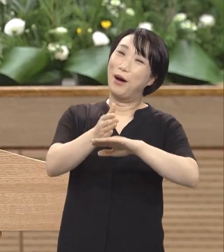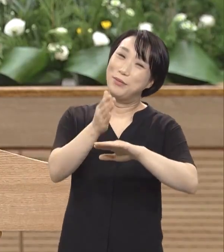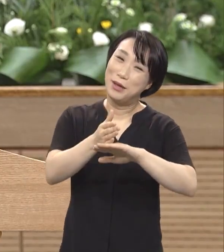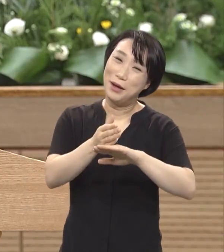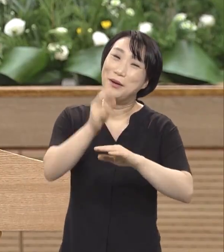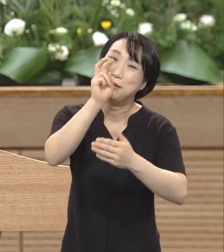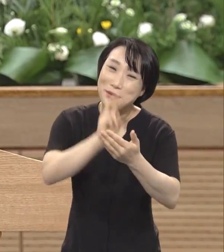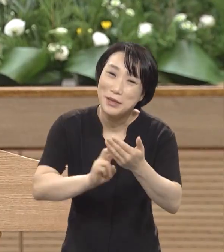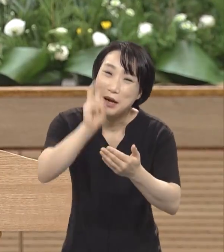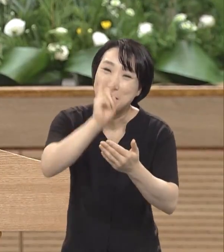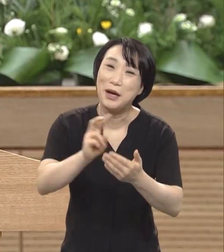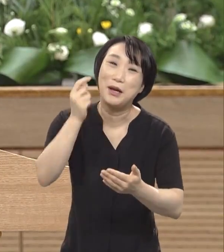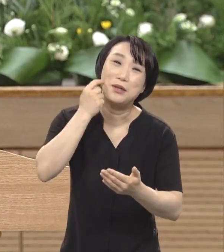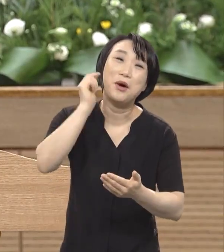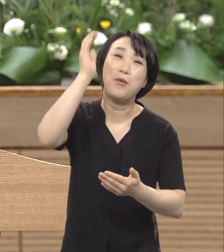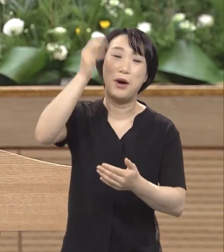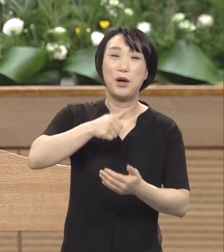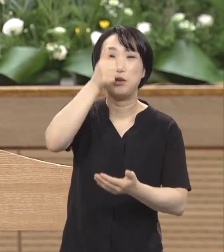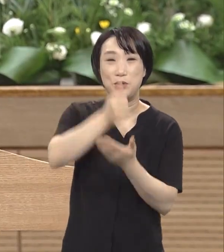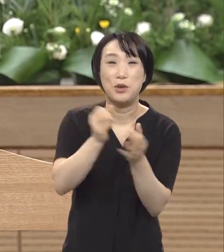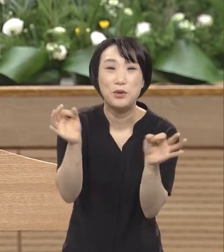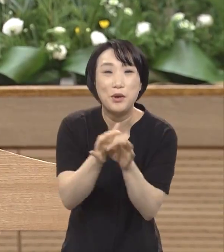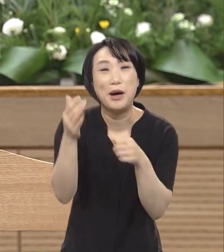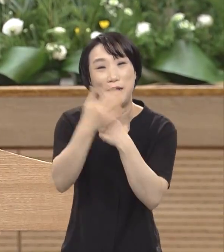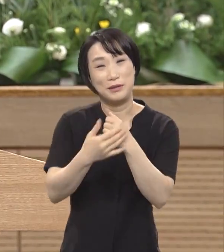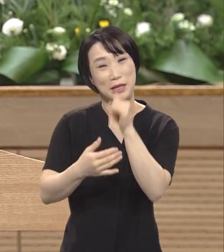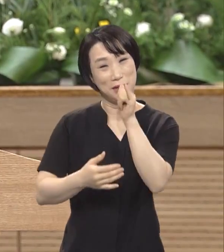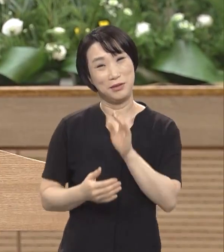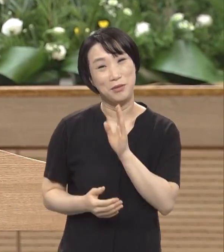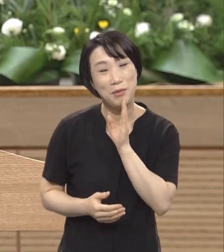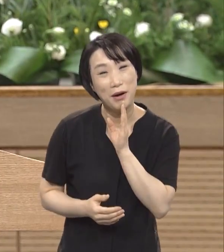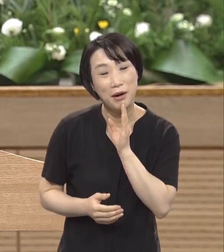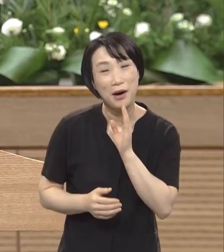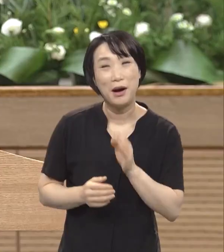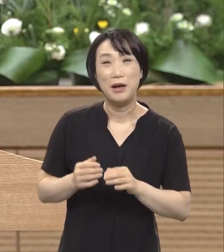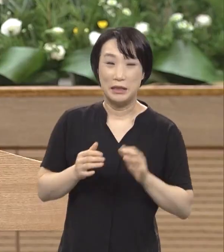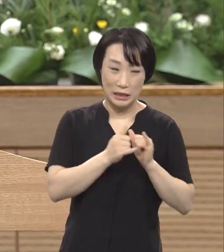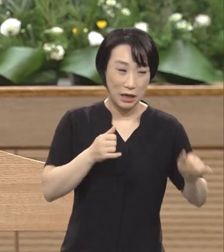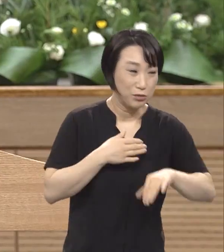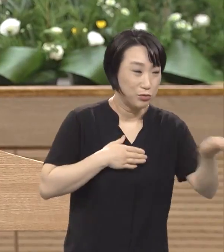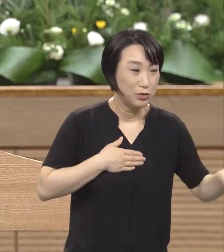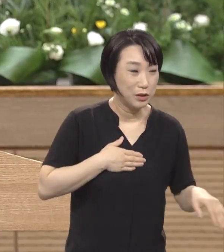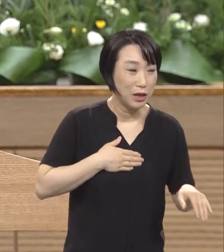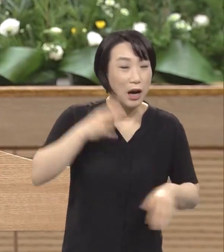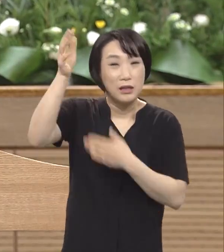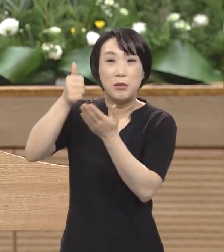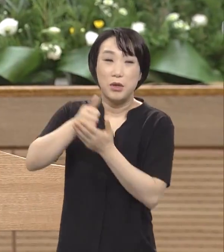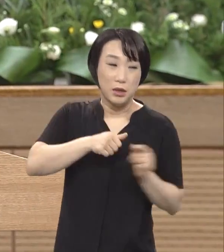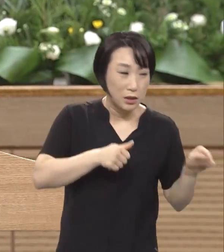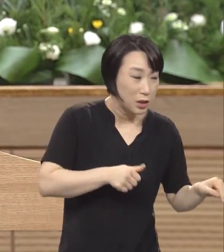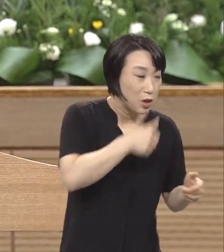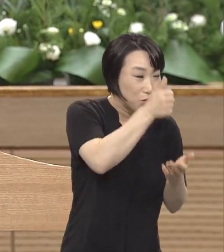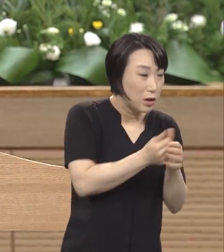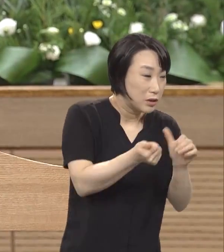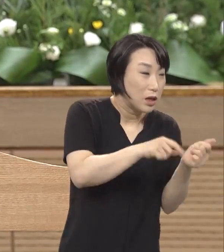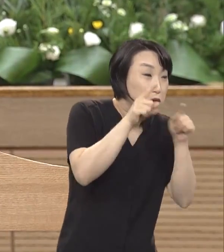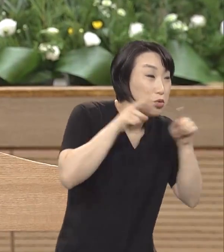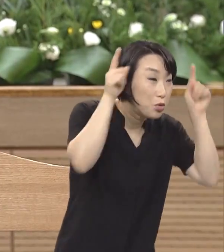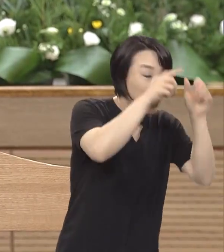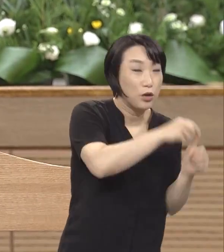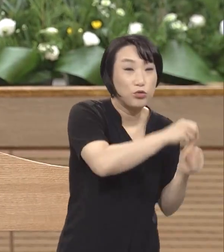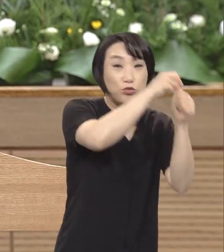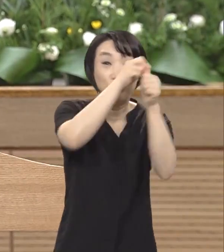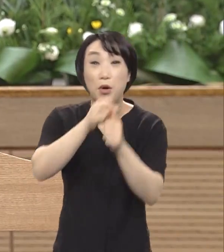감사와 찬양과 영광과 속죄의 은총과 하나님은 인간을 죄와 사망과 지옥에서 구원하신